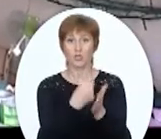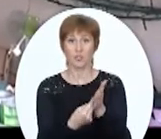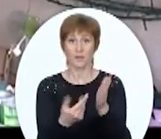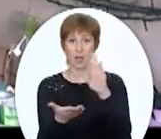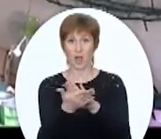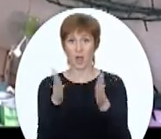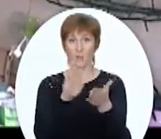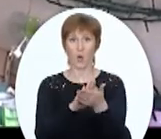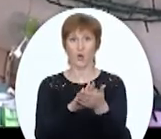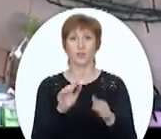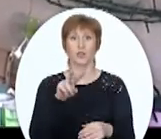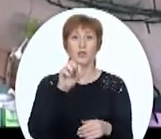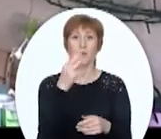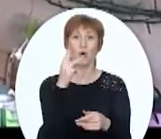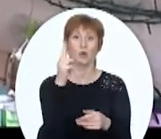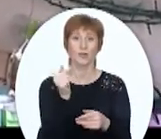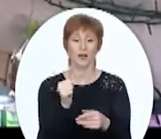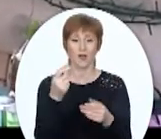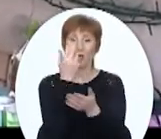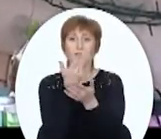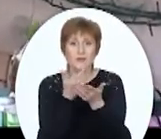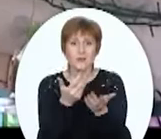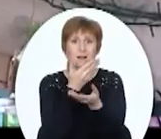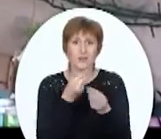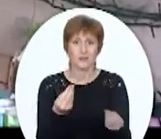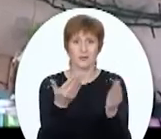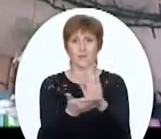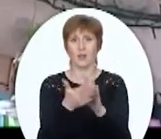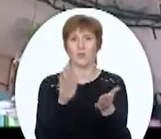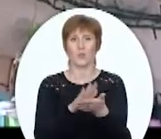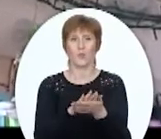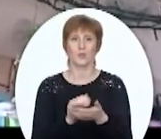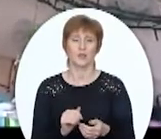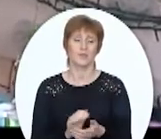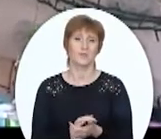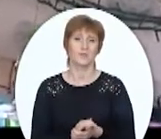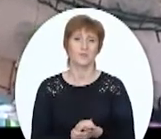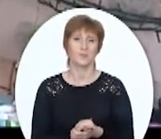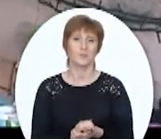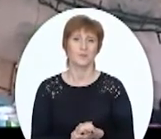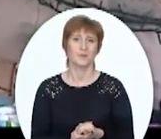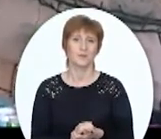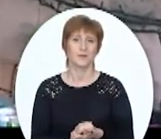рисовать лепешки. Цветные, красивые, вот какие-то вот такие вот лепешки.